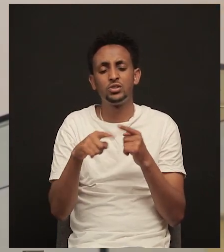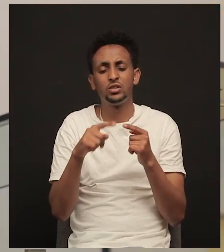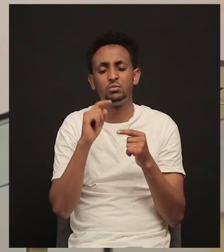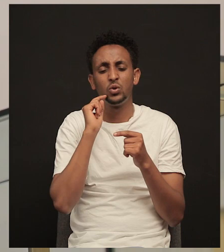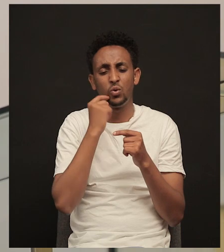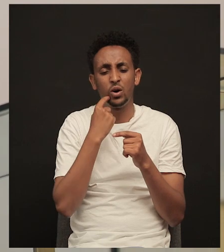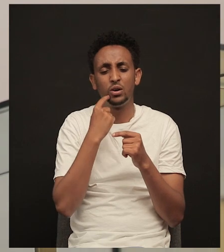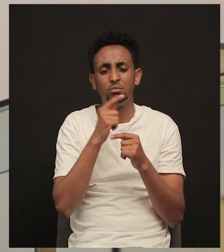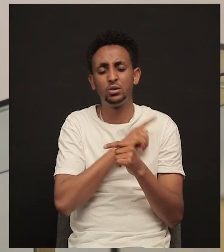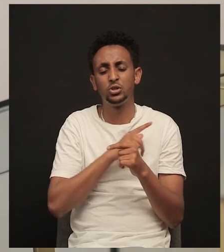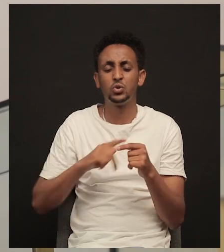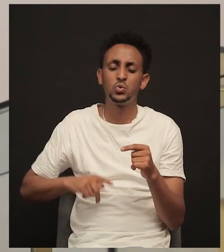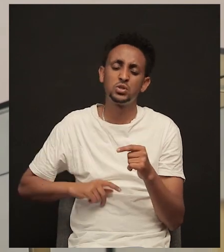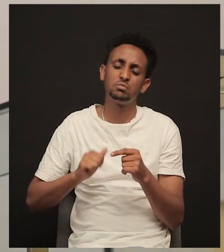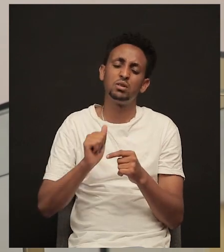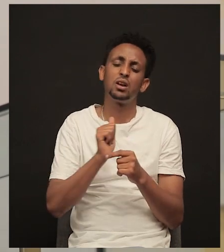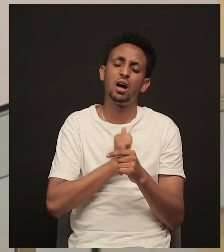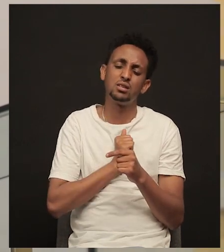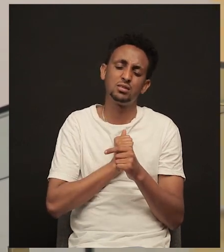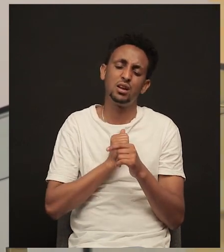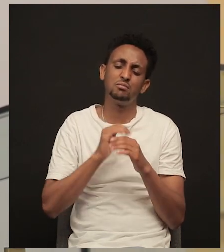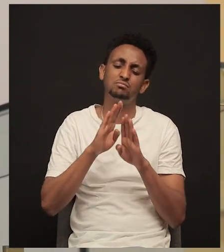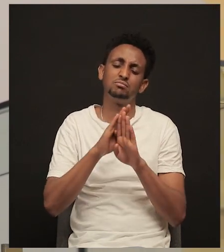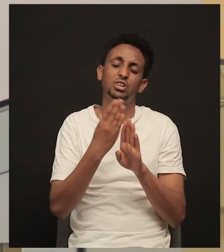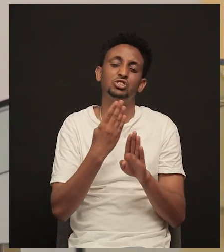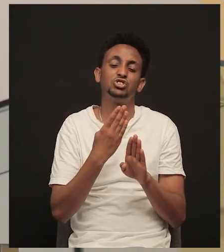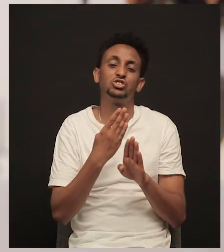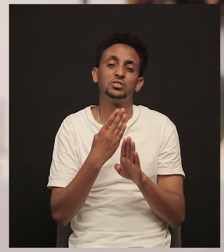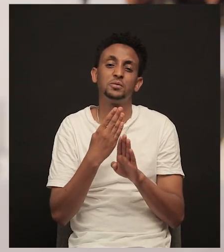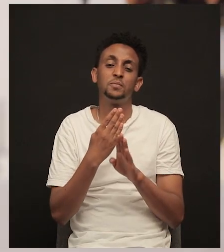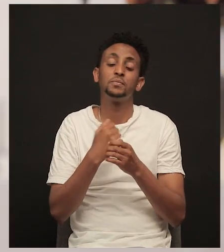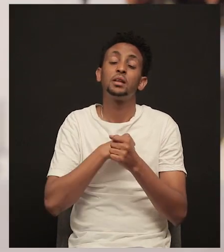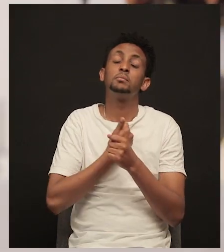መቆም አልችልም እንኳን በንጉሥ በራሴም ደጅ